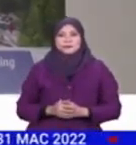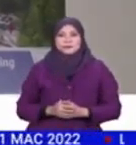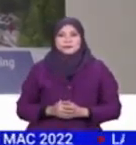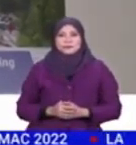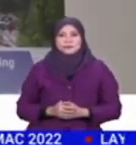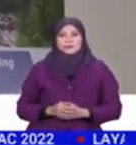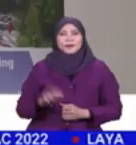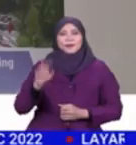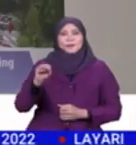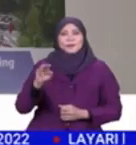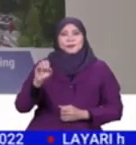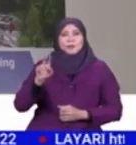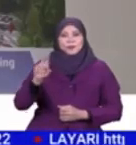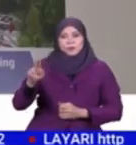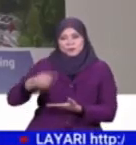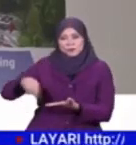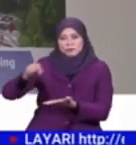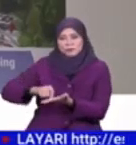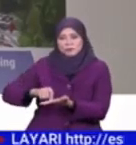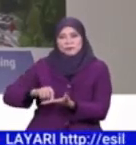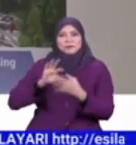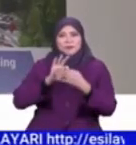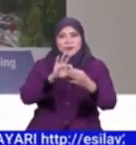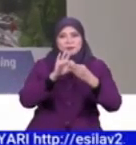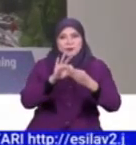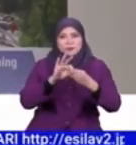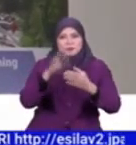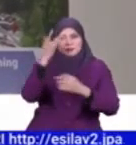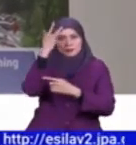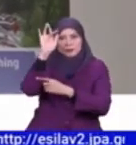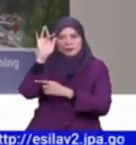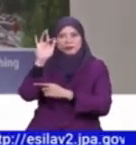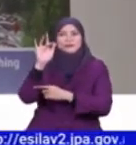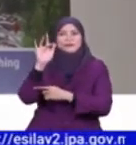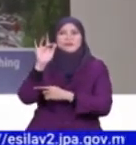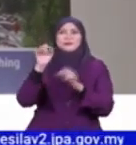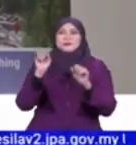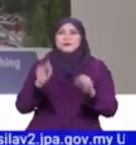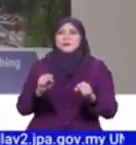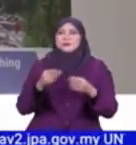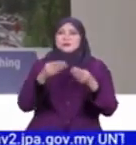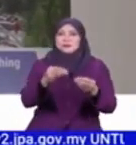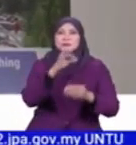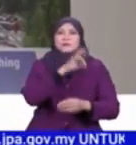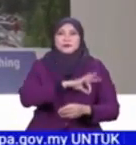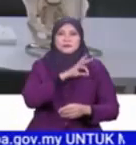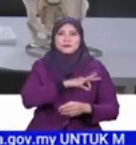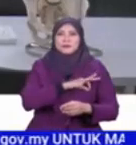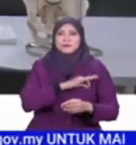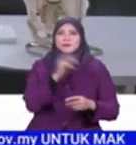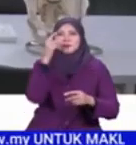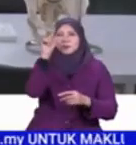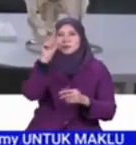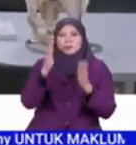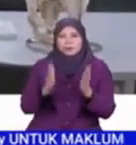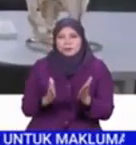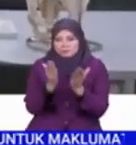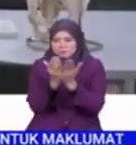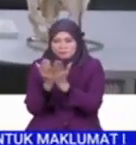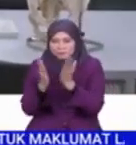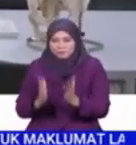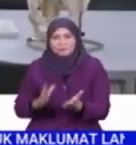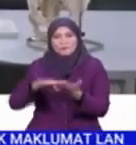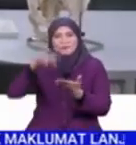kmo you tersebut merupakan satu kerjasama pintar yang bukan saja dapat memberi manfaat kepada penuntut bidang